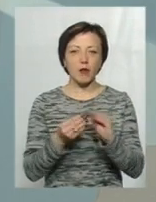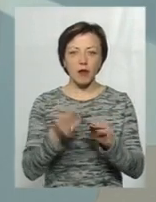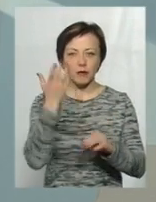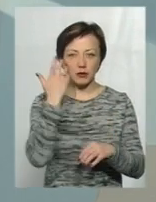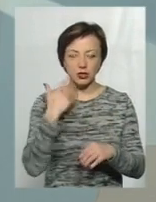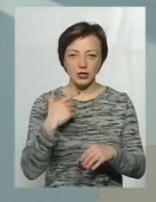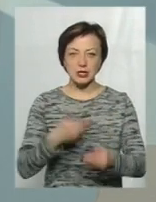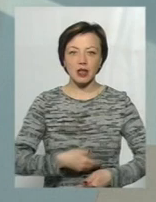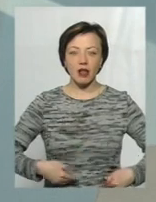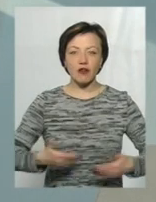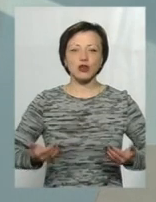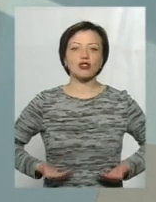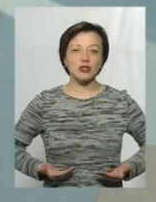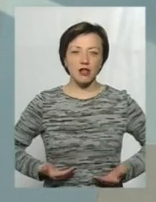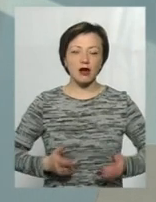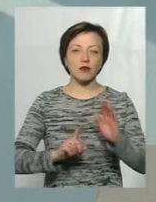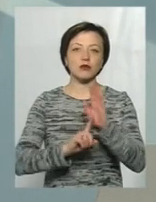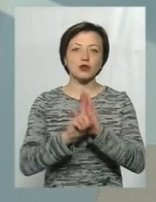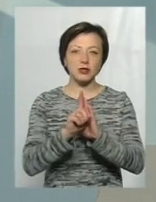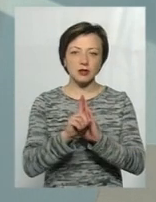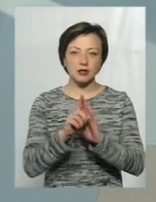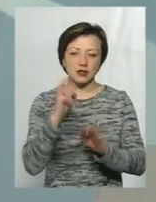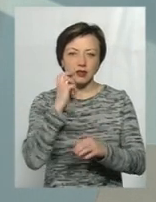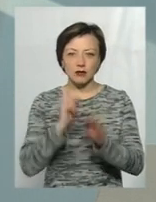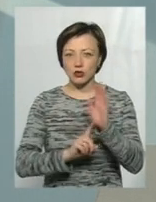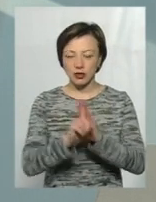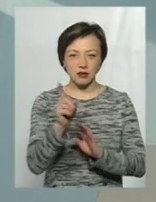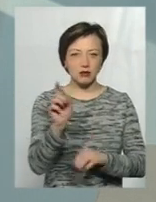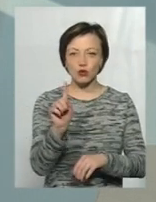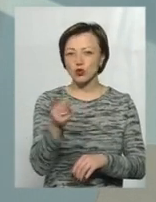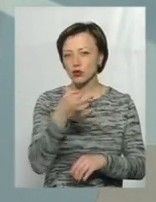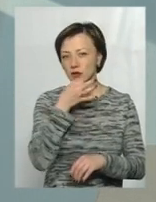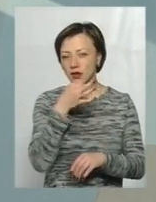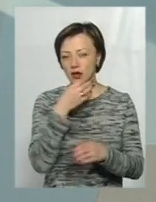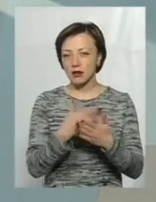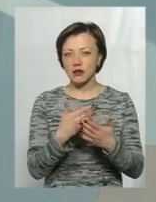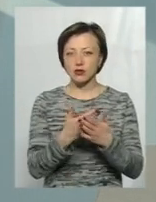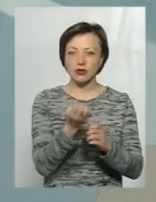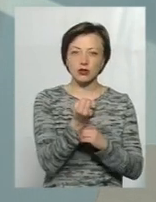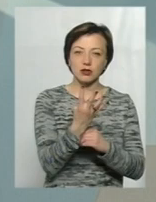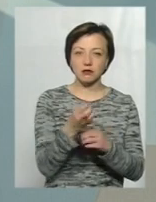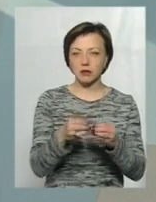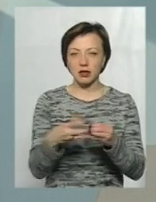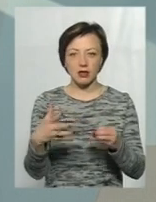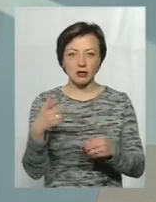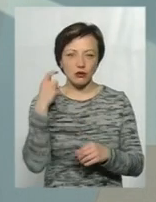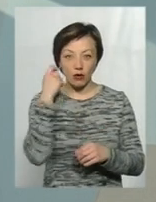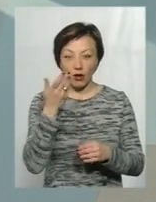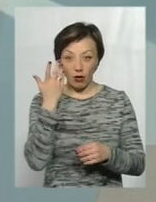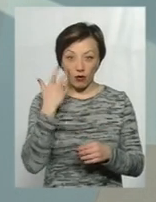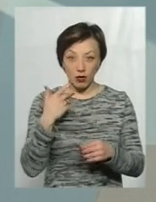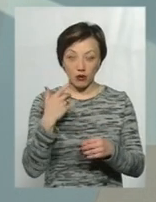час статевого життя, починається на статеве життя на Україні досить рано, десь в середньому 14-15 років. Я коли